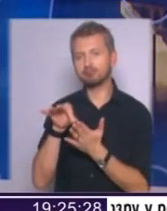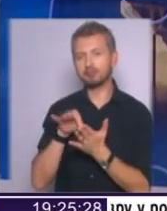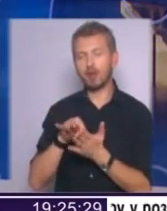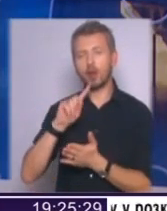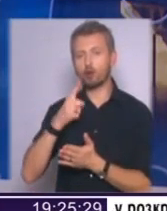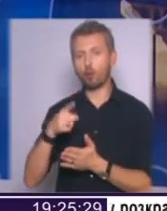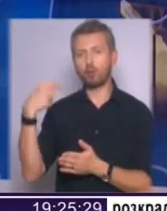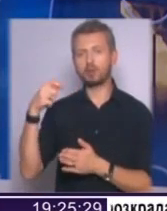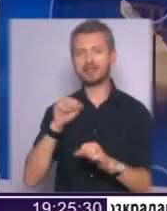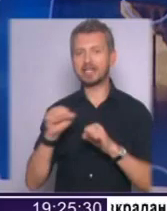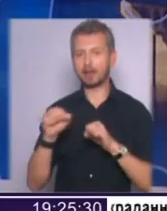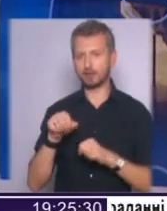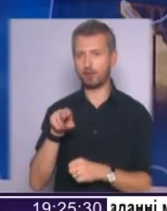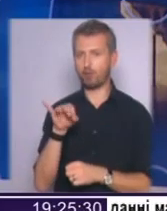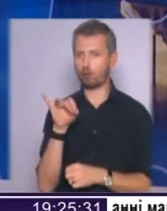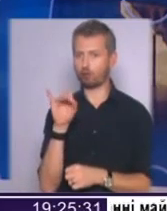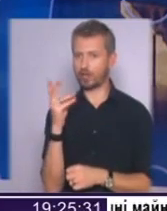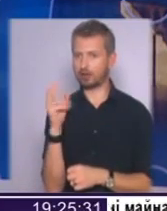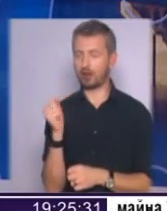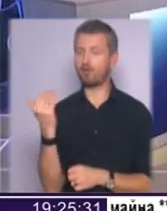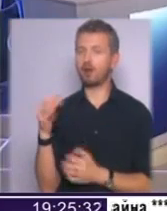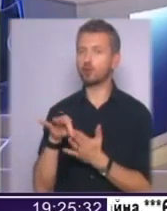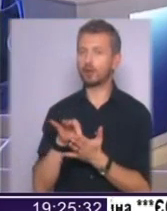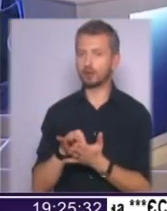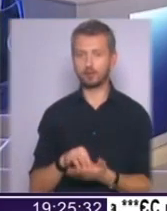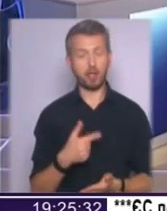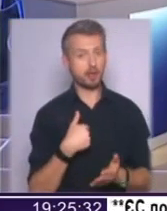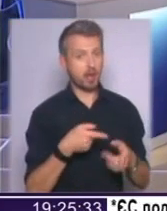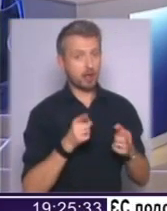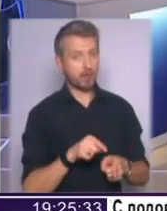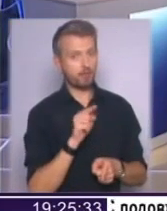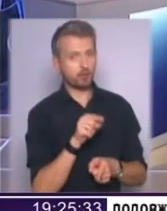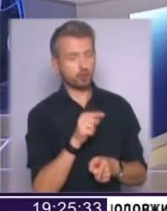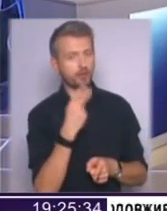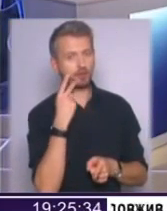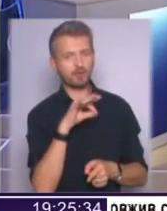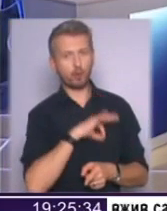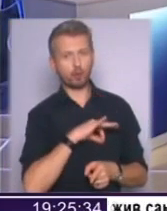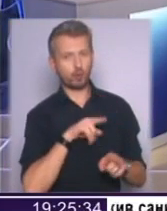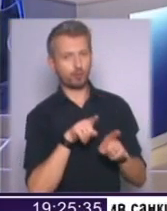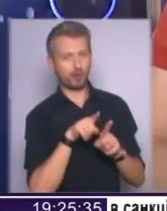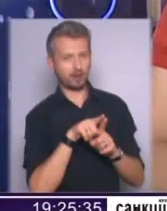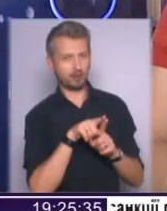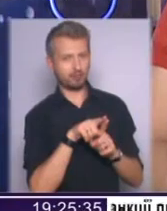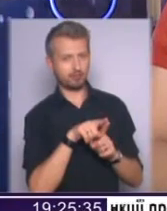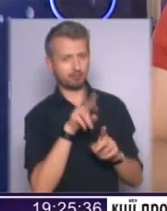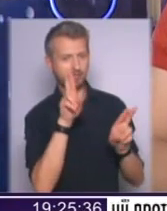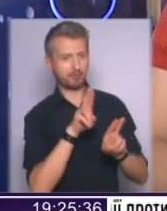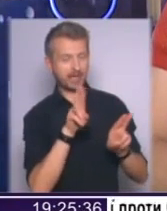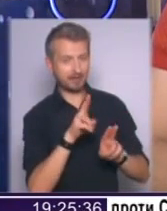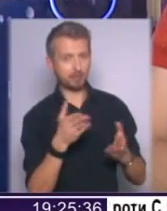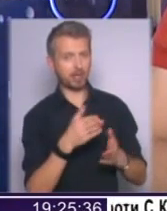Порошенка. Які ваші оцінки? Я насправді тут зазвичай використовую такий критерій, знаєте, яким із дуже